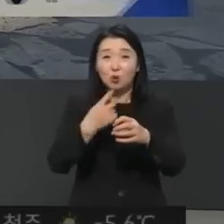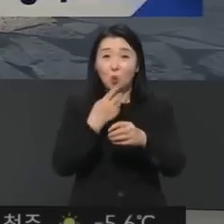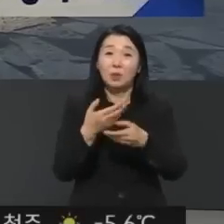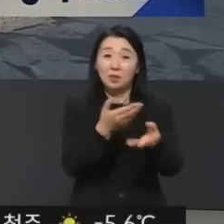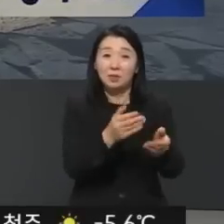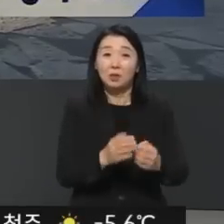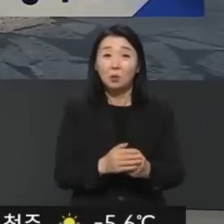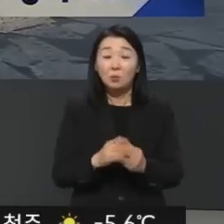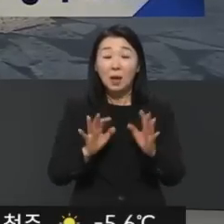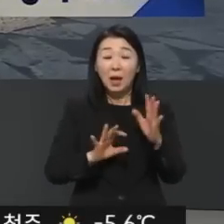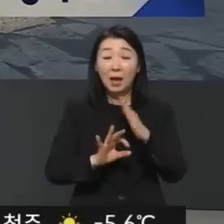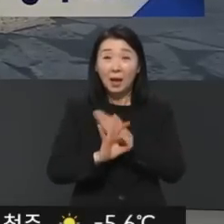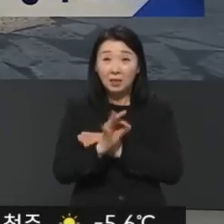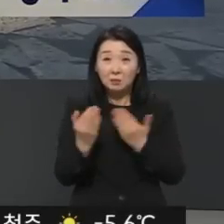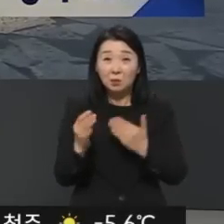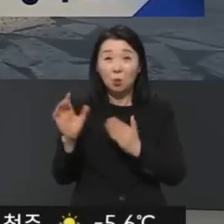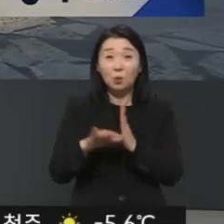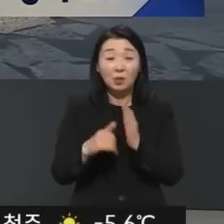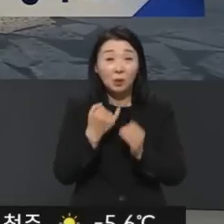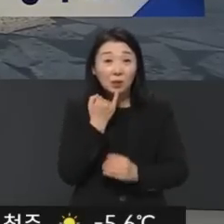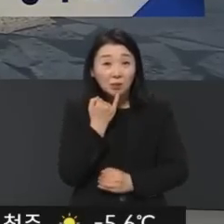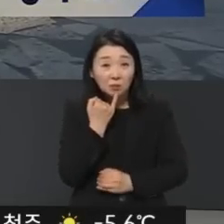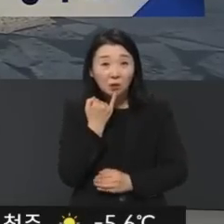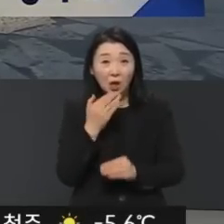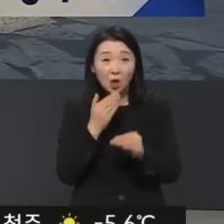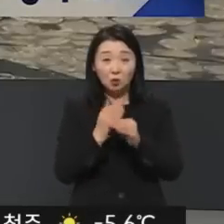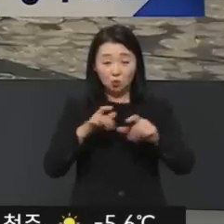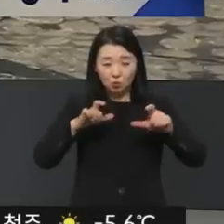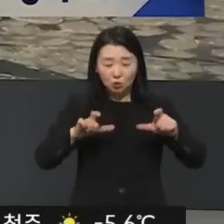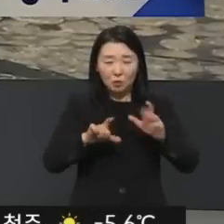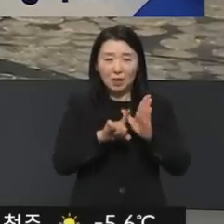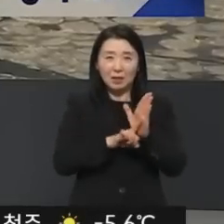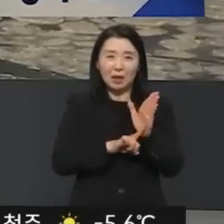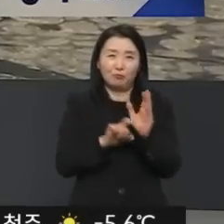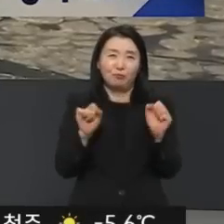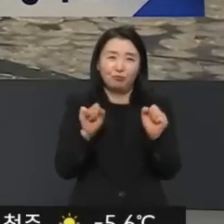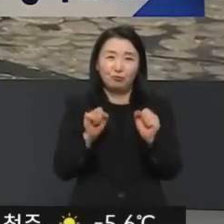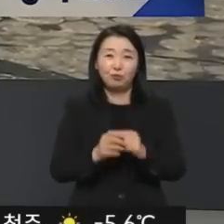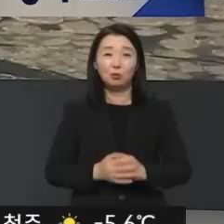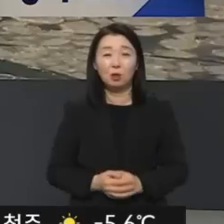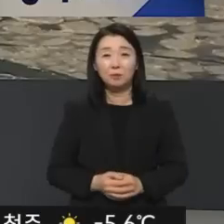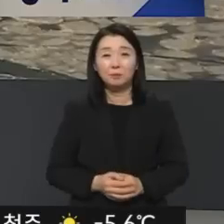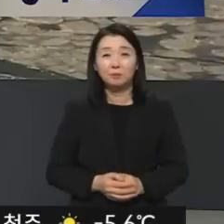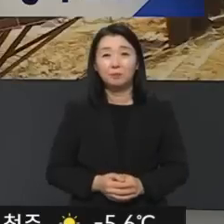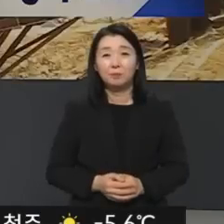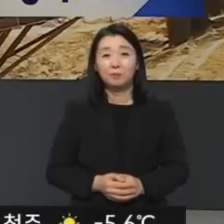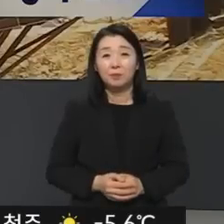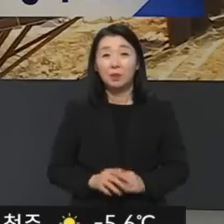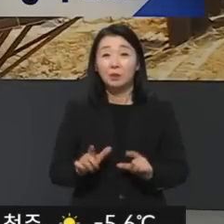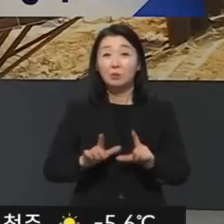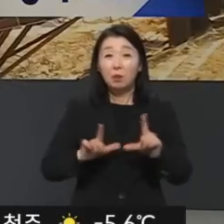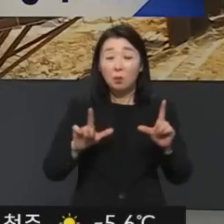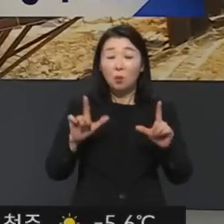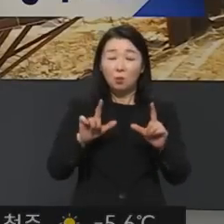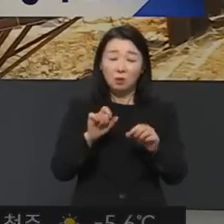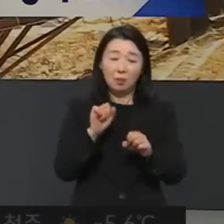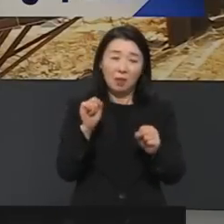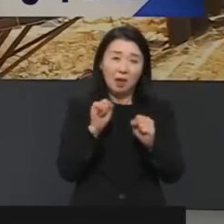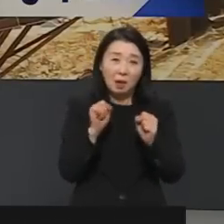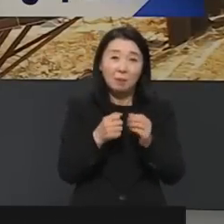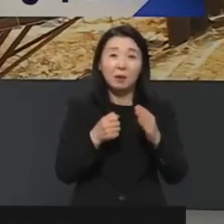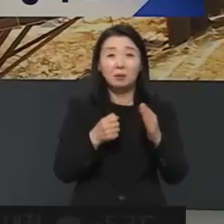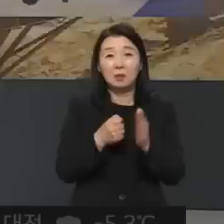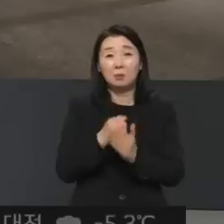여러분들 괜찮으셨나요? 중부지방은 낮에도 영하권을 기록하고 있는데요. 중대본은 이번 한파로 오전 11시 기준